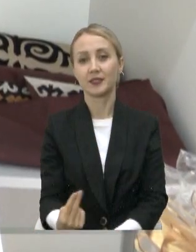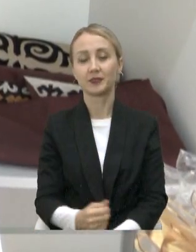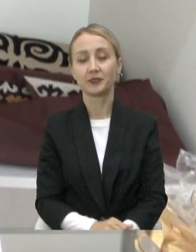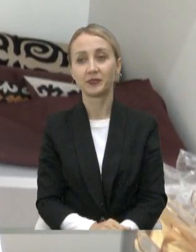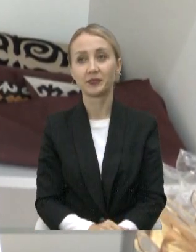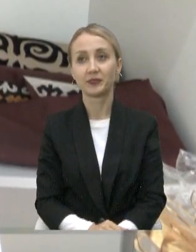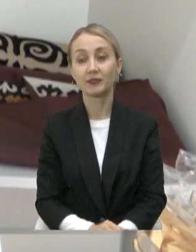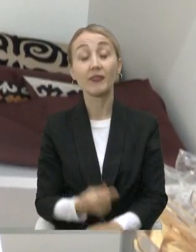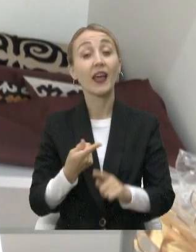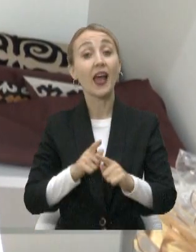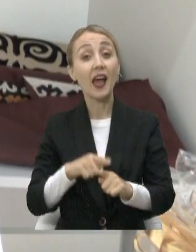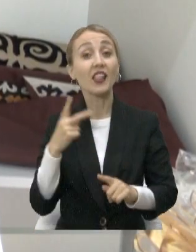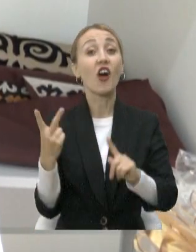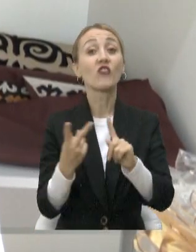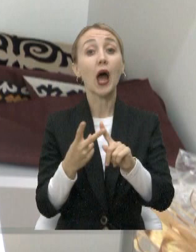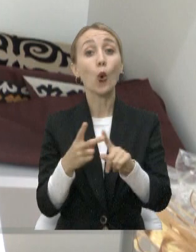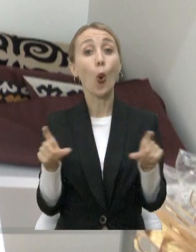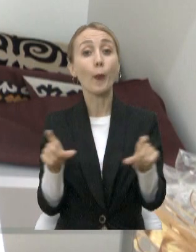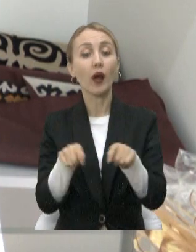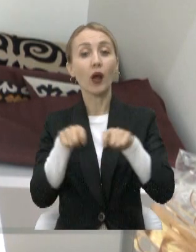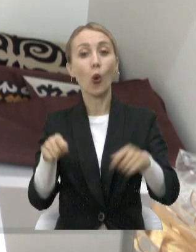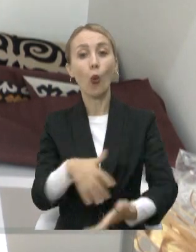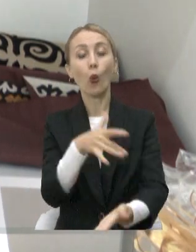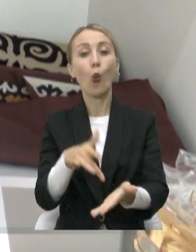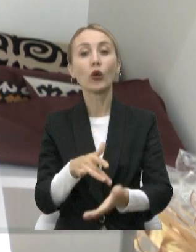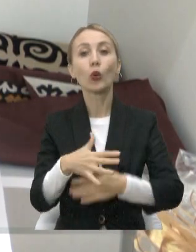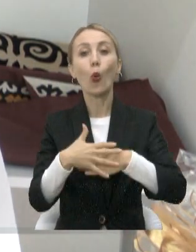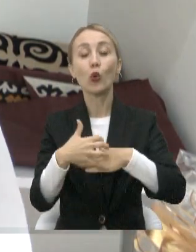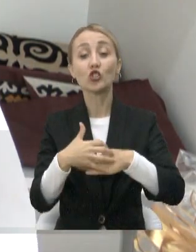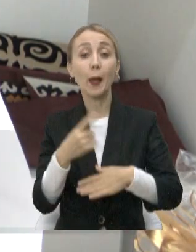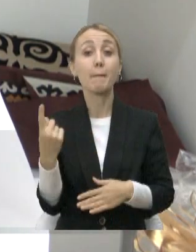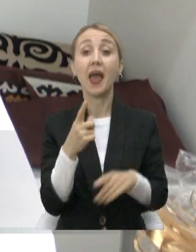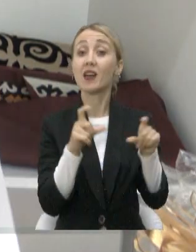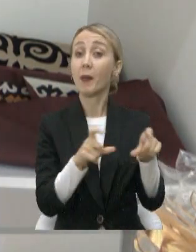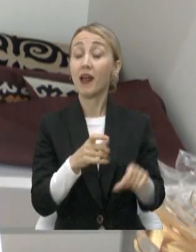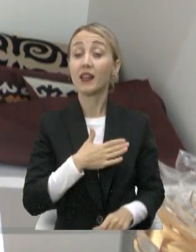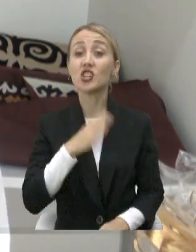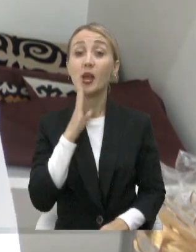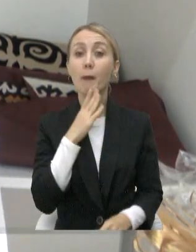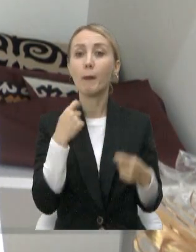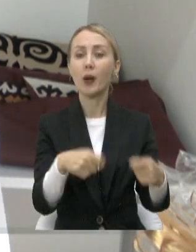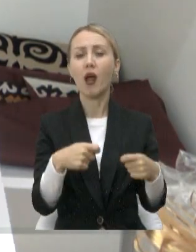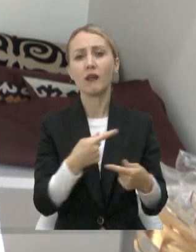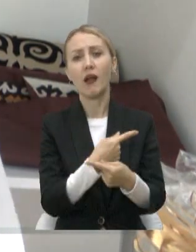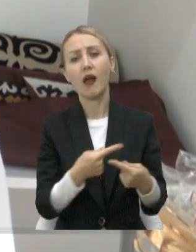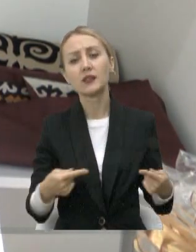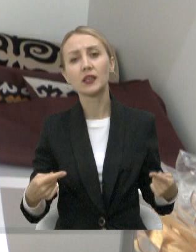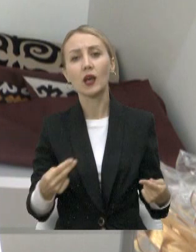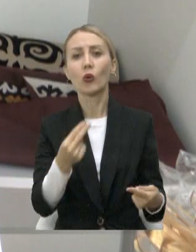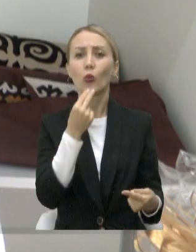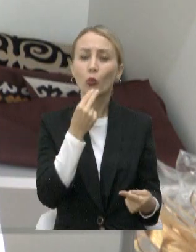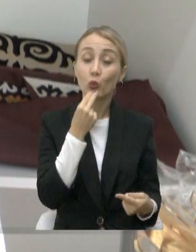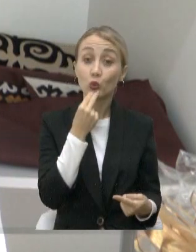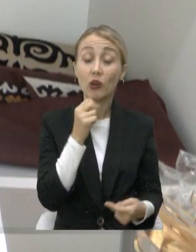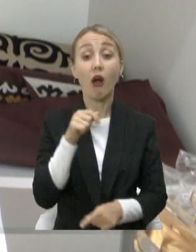нации это второй павильон открывающийся в городе Кокшетау в первом павильоне наши мамы продают кондитерские изделия А в этом